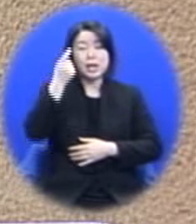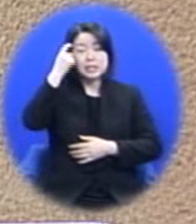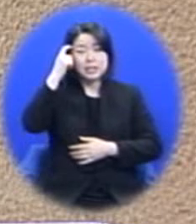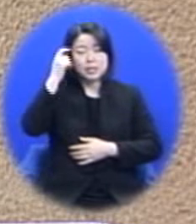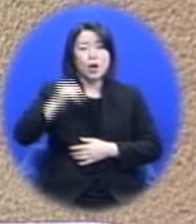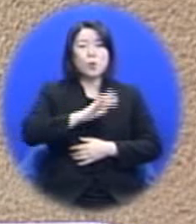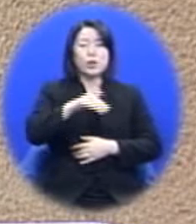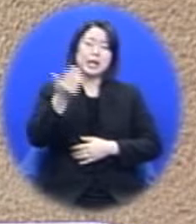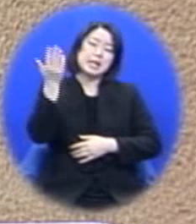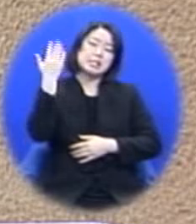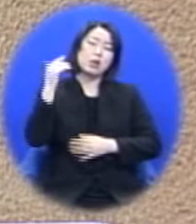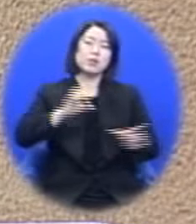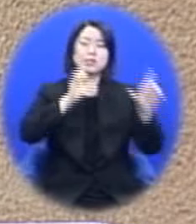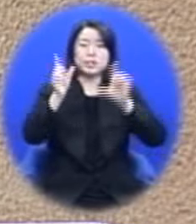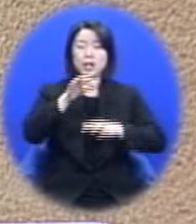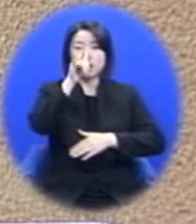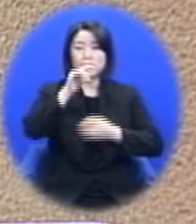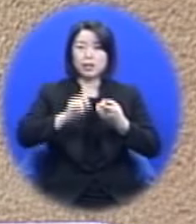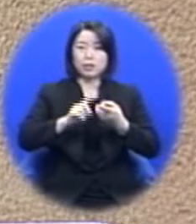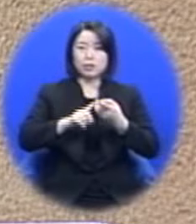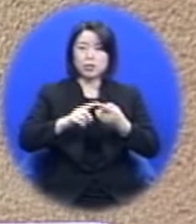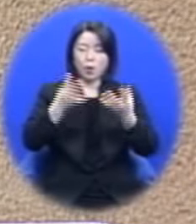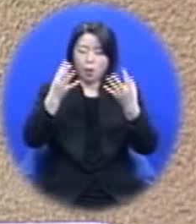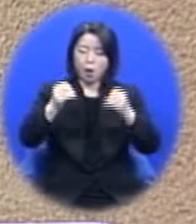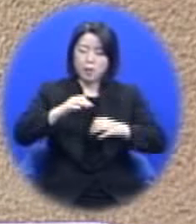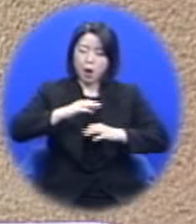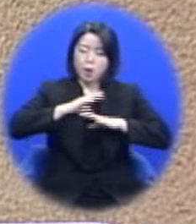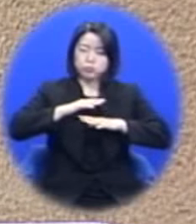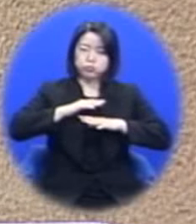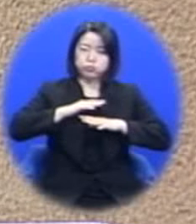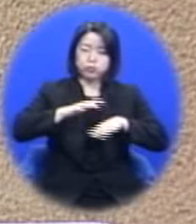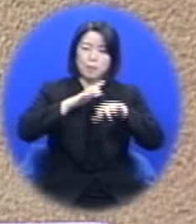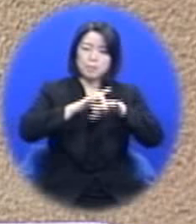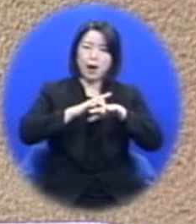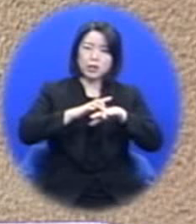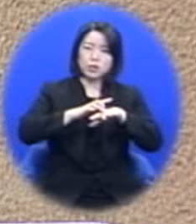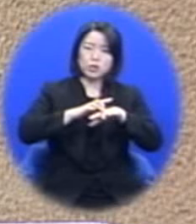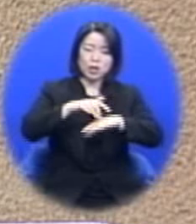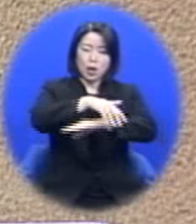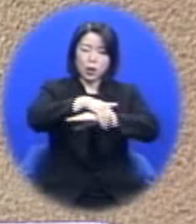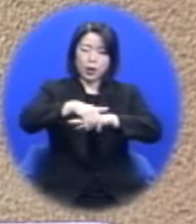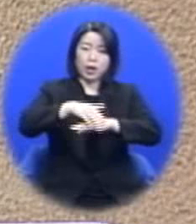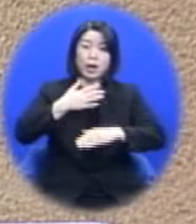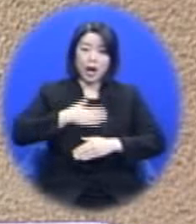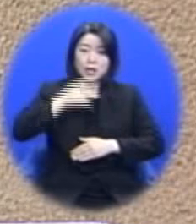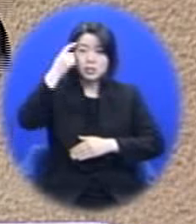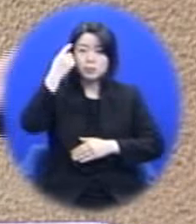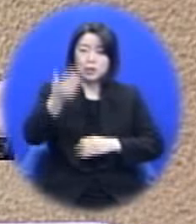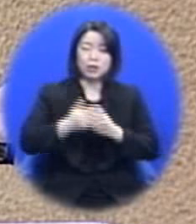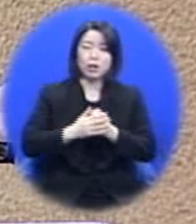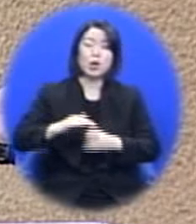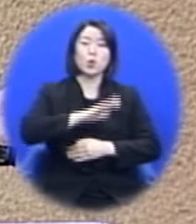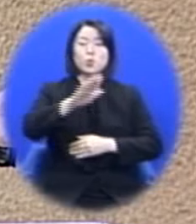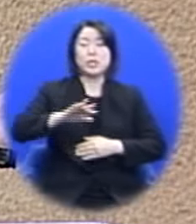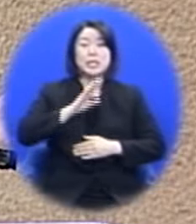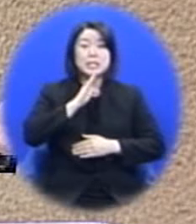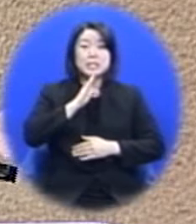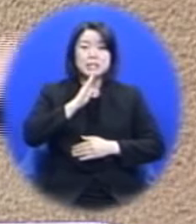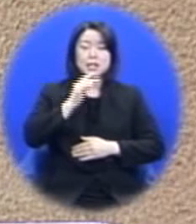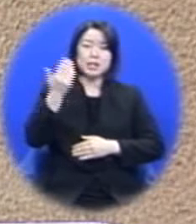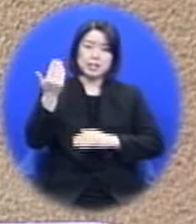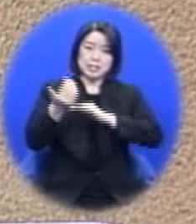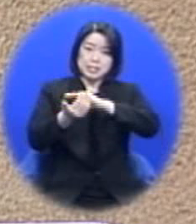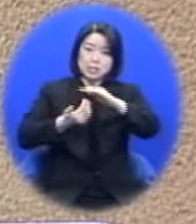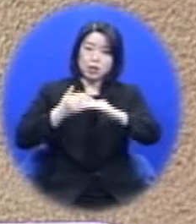있다는 거 이게 얼마나 무서운 마귀의 괴계인 줄 아십니까? 진짜 우리에게 전생이 있다.